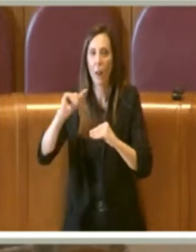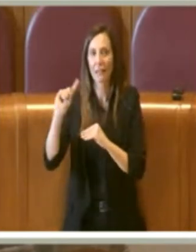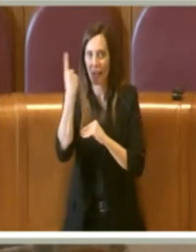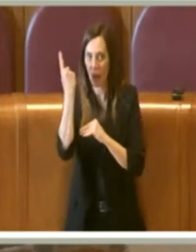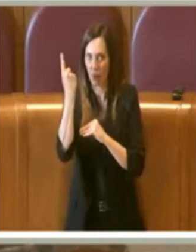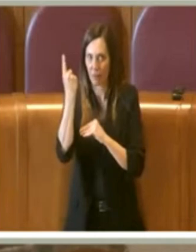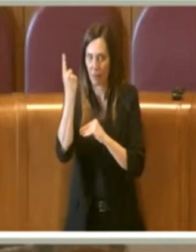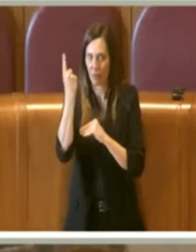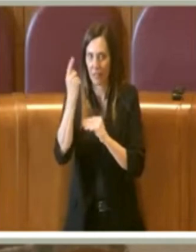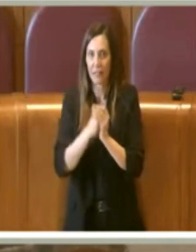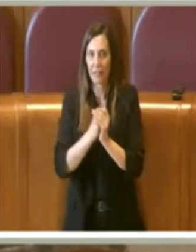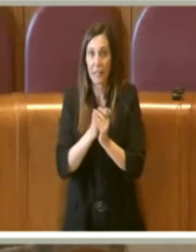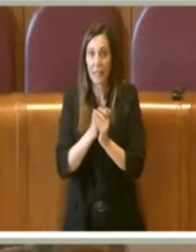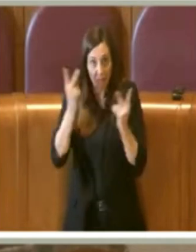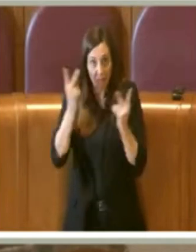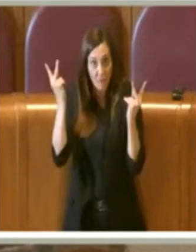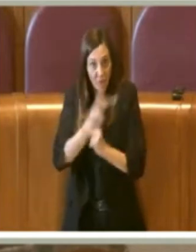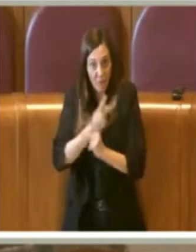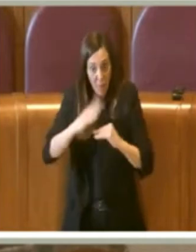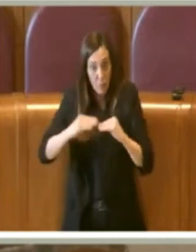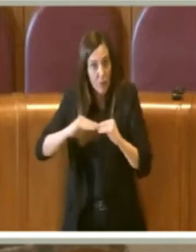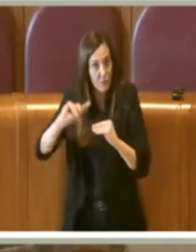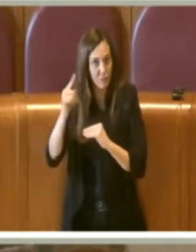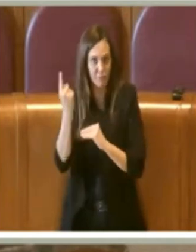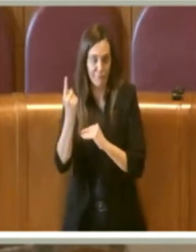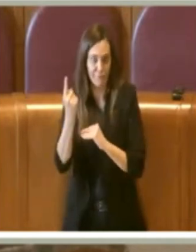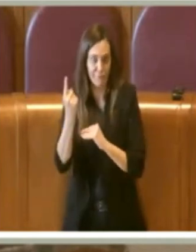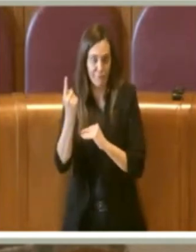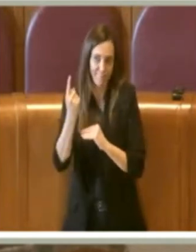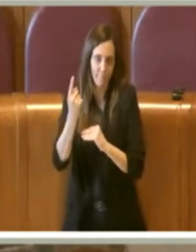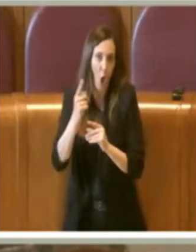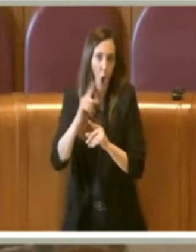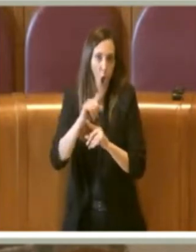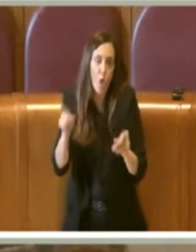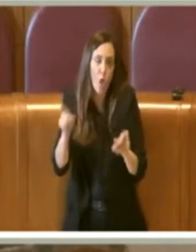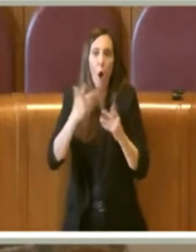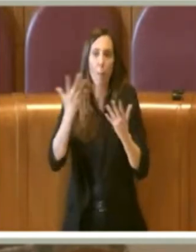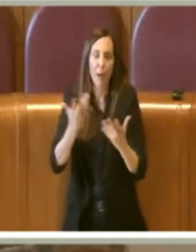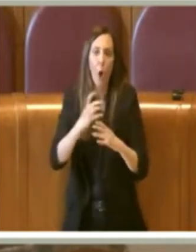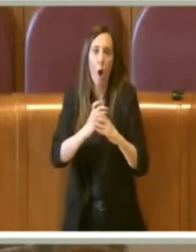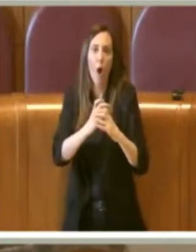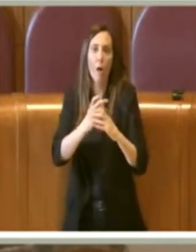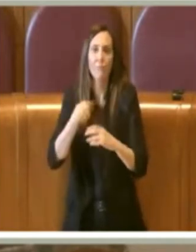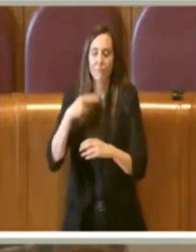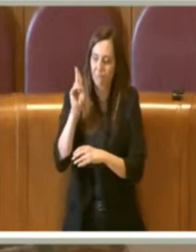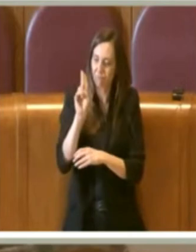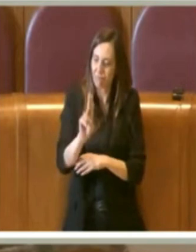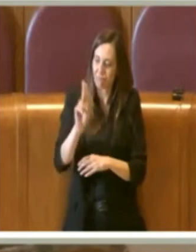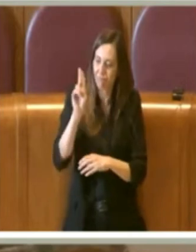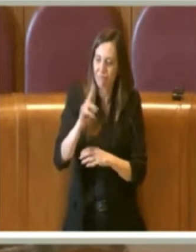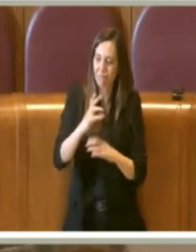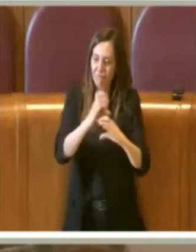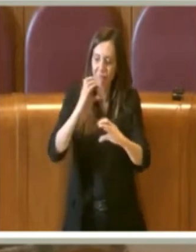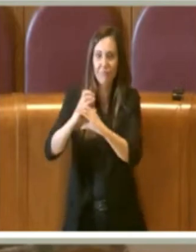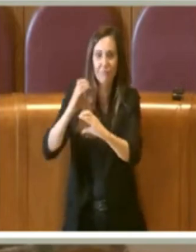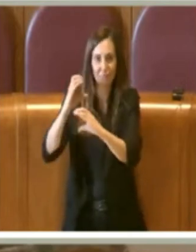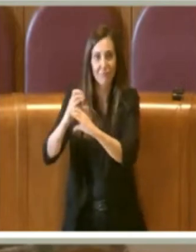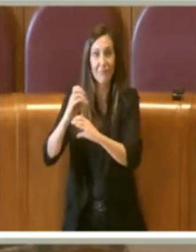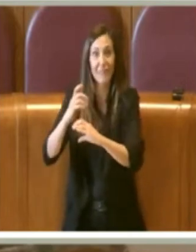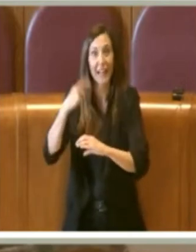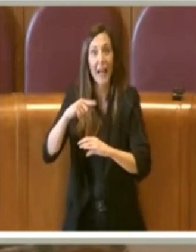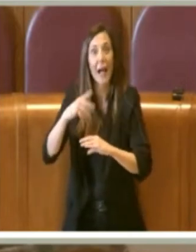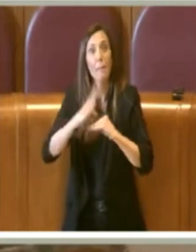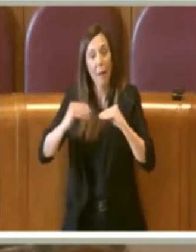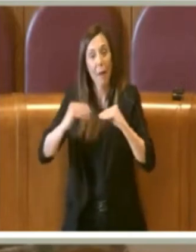per come realtà non è una vera e propria manutenzione straordinaria ad esempio dell'armamento tranviario oggi dei problemi che abbiamo anche sulla manutenzione